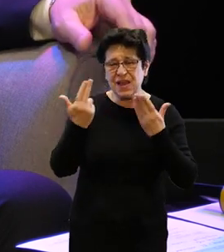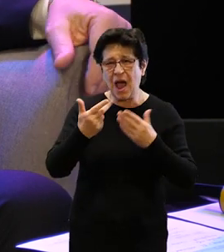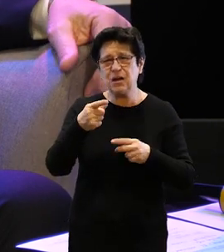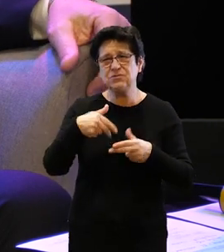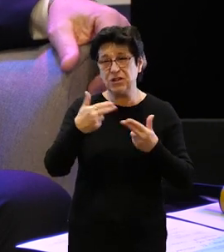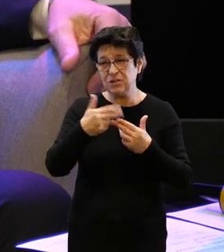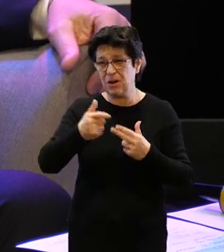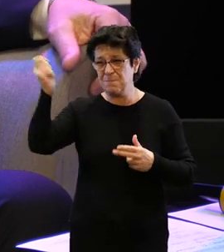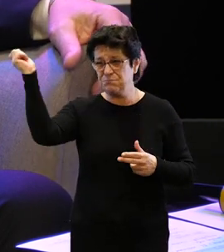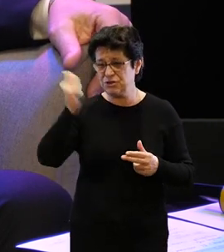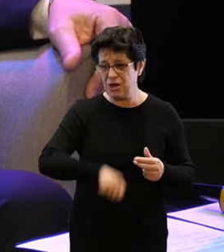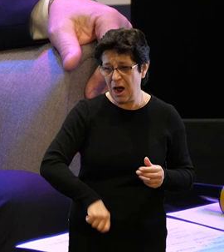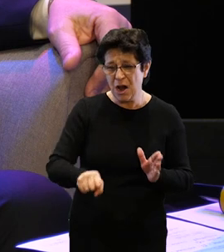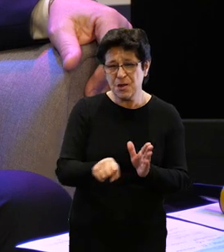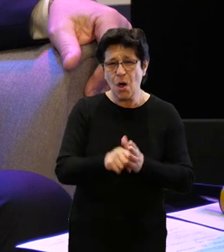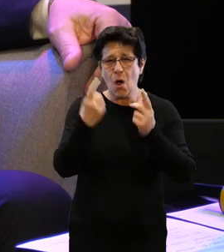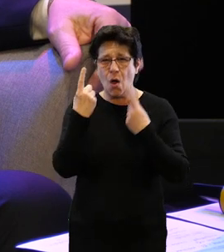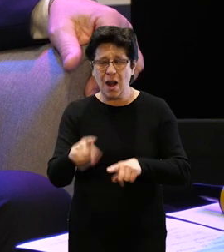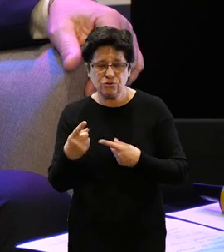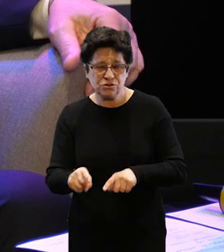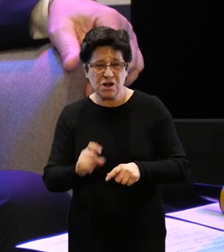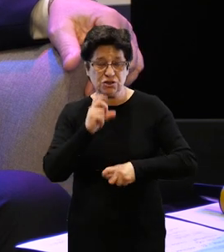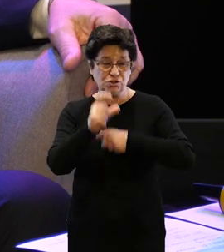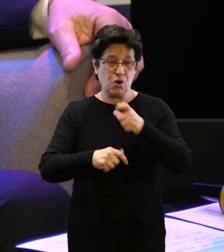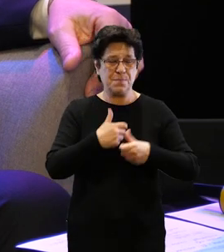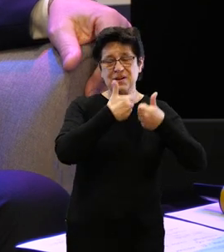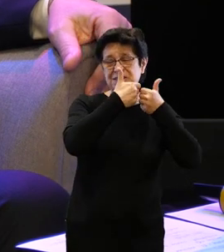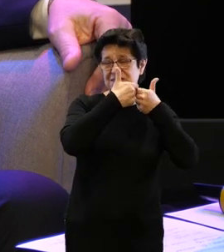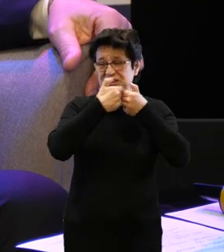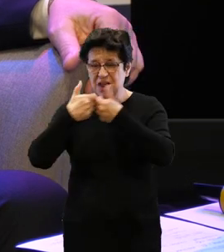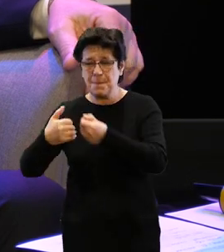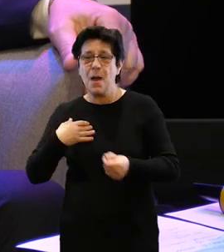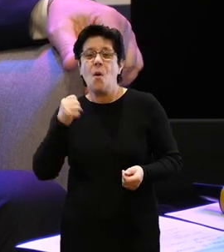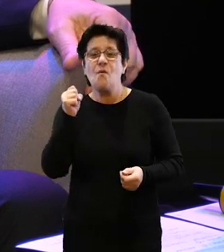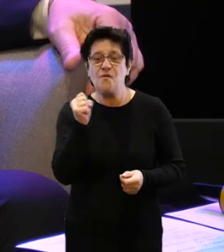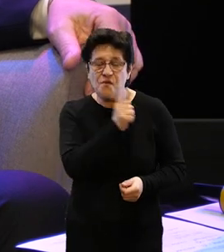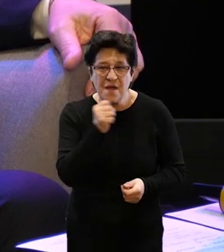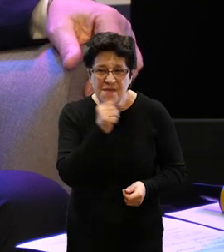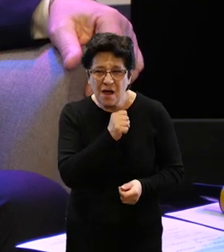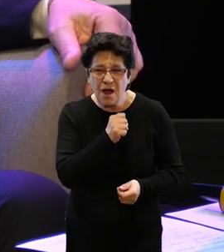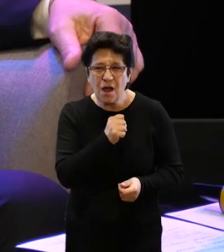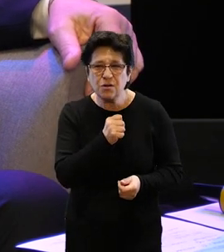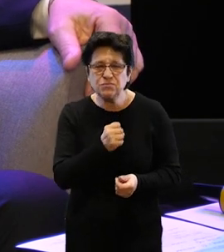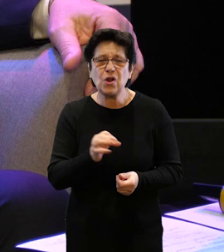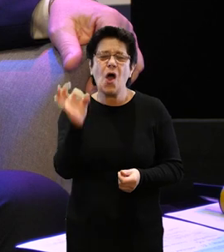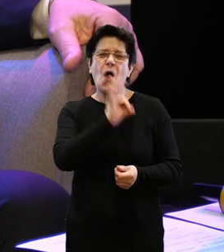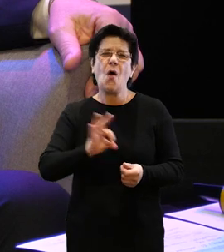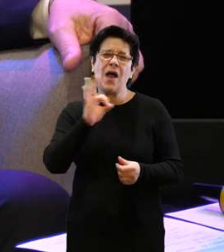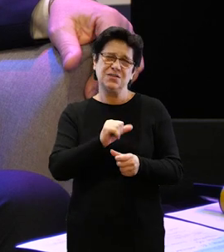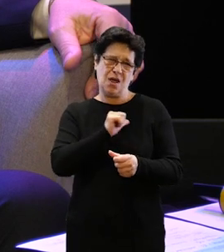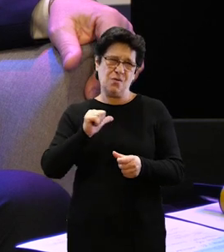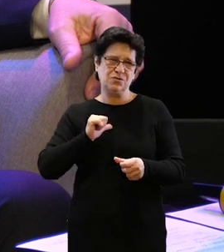mnie do Leszna porobili parę zdjęć przeprowadzili ze mną wywiad No i się okazało że takich jak ja Jest dużo